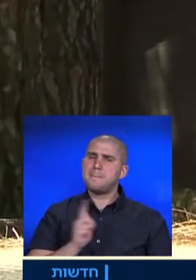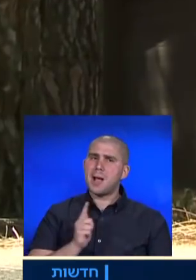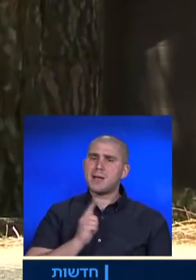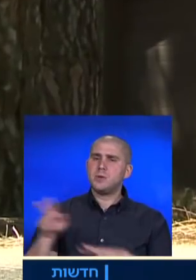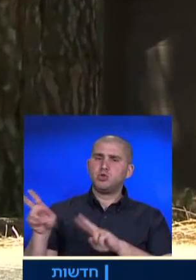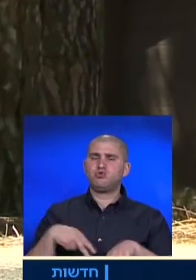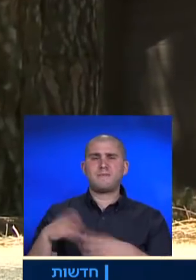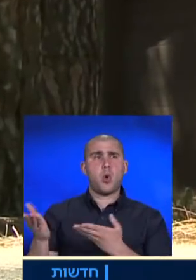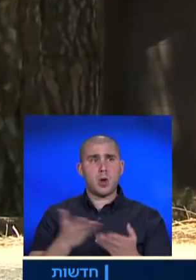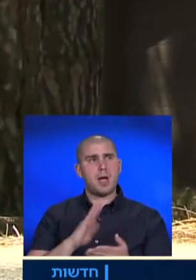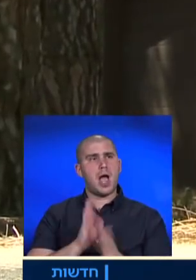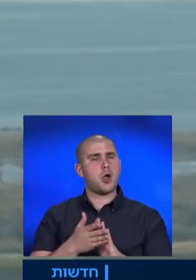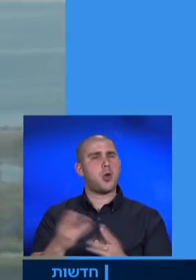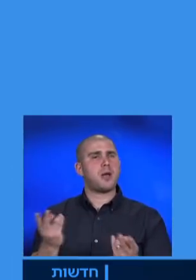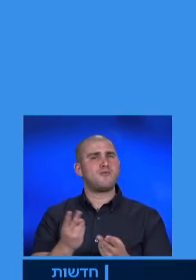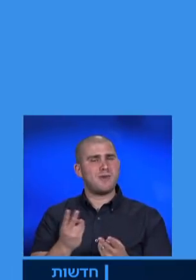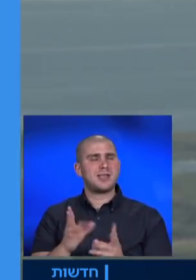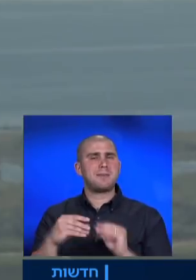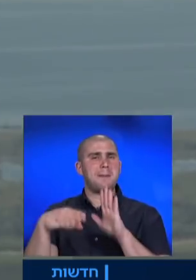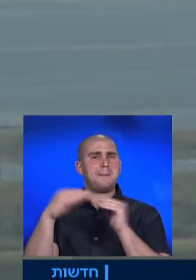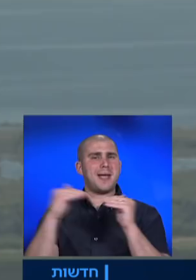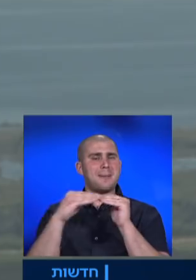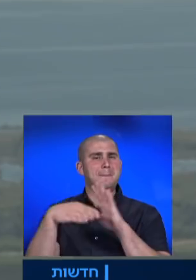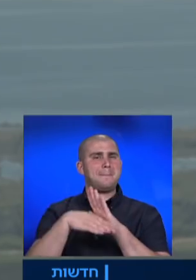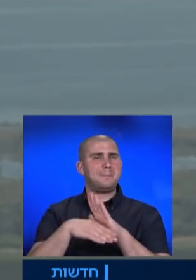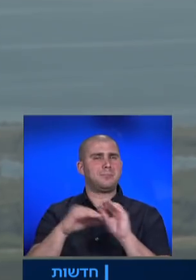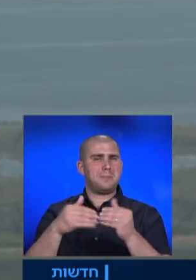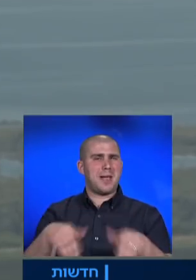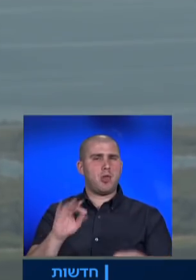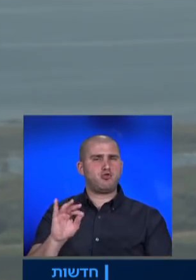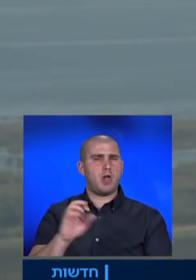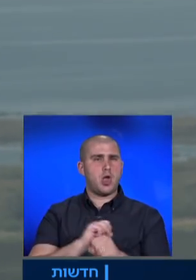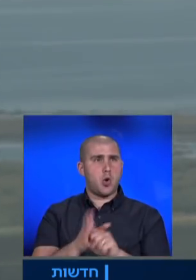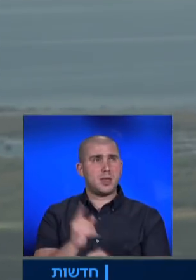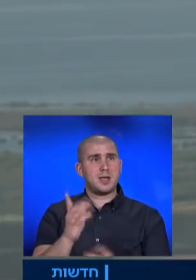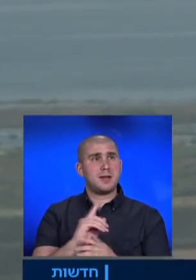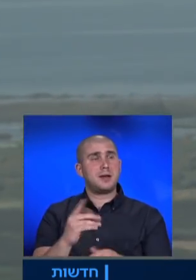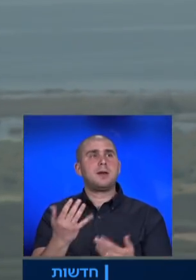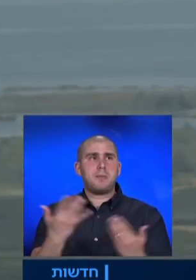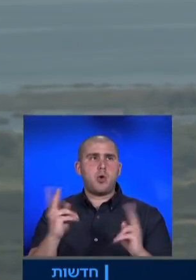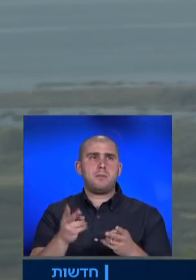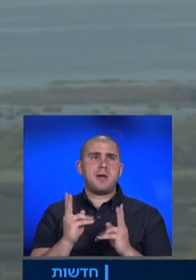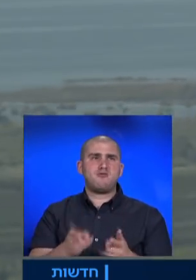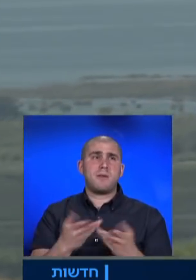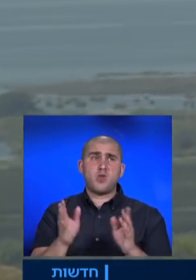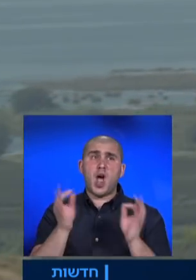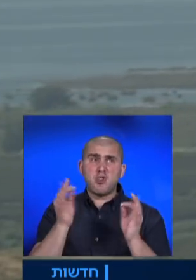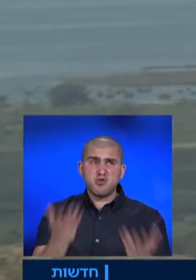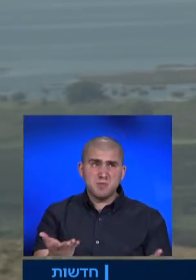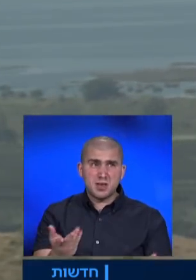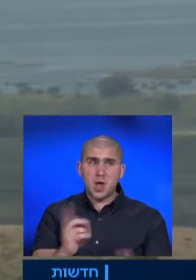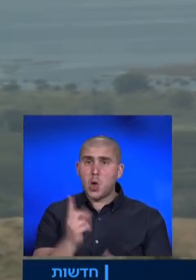הכל כמובן תחת מגבלות קורונה. מן הסתם רק היום מאפשרים לנו לפתוח רשמית, דברים גדולים, אחרי